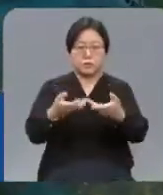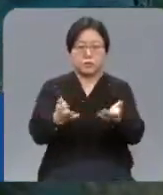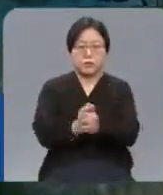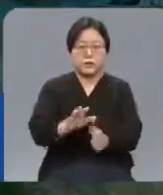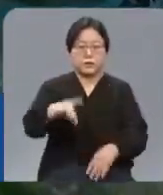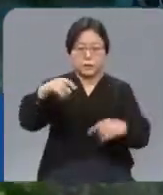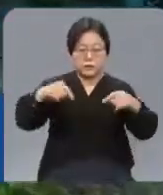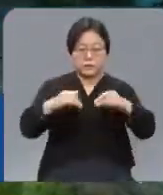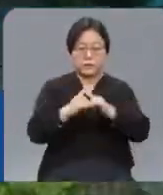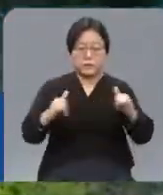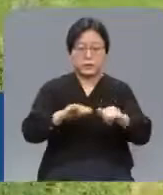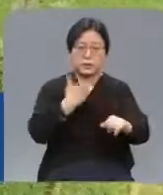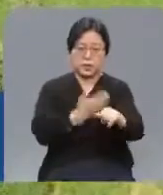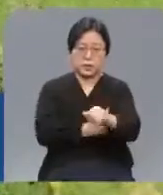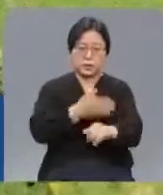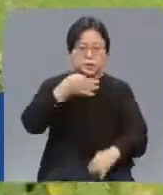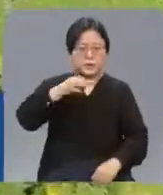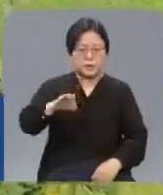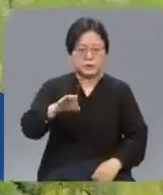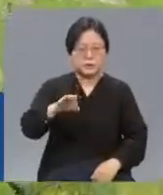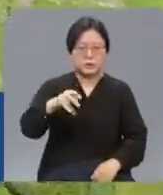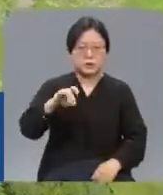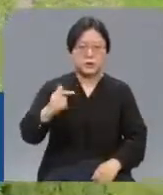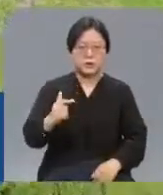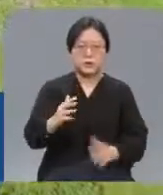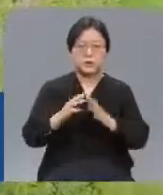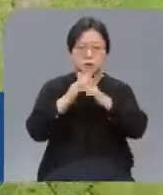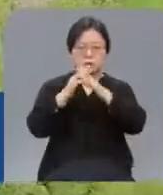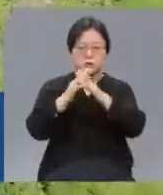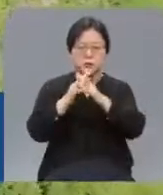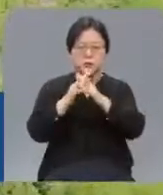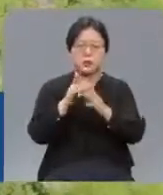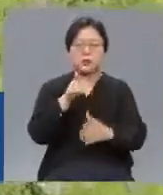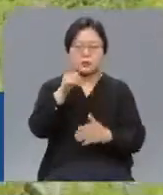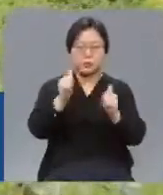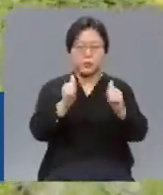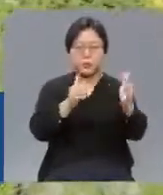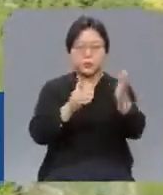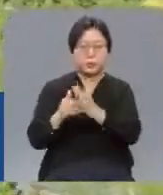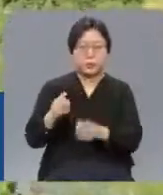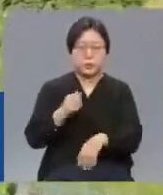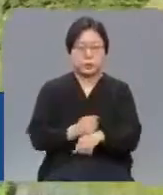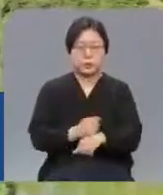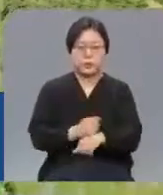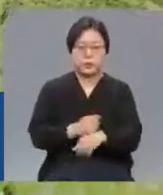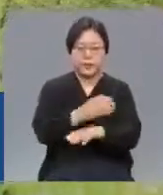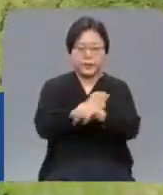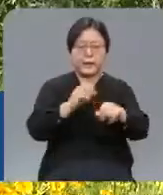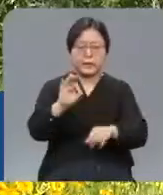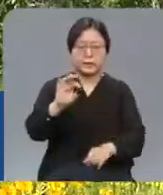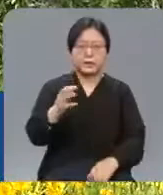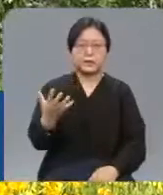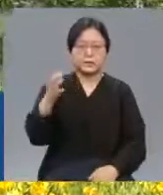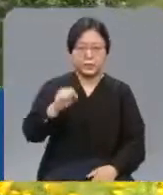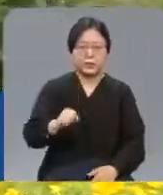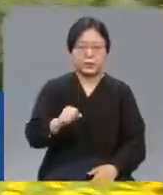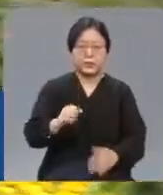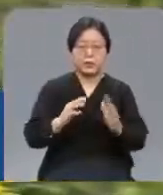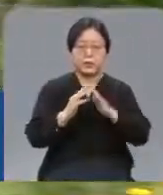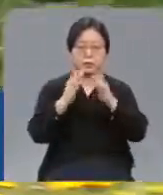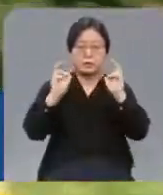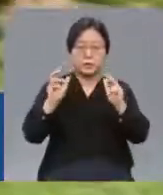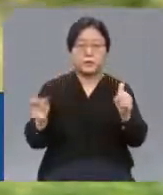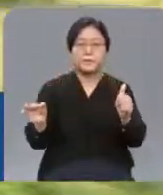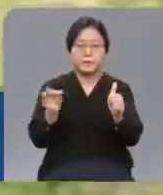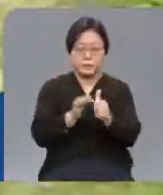우선협상대상자 지위를 인정해 달라는 서 진건 설치게 청구를 법원이 기각하고 계약금 48억 원을 서진 건설에